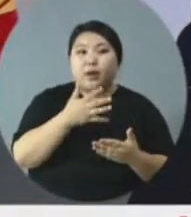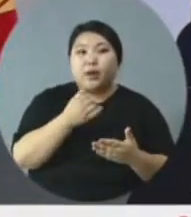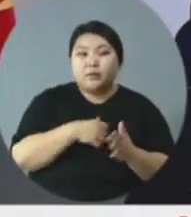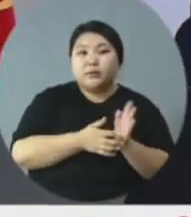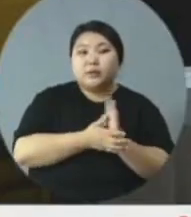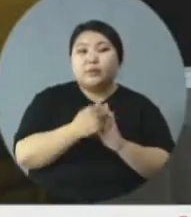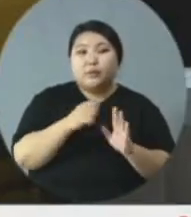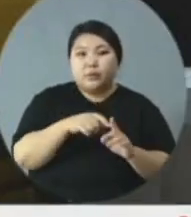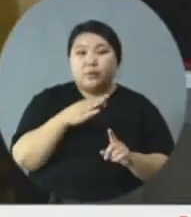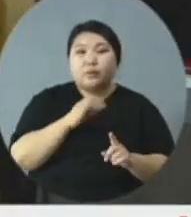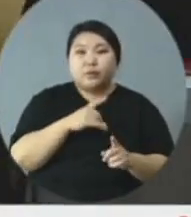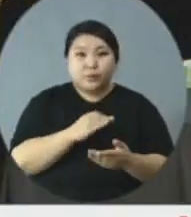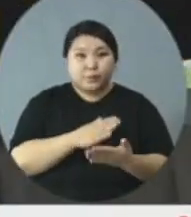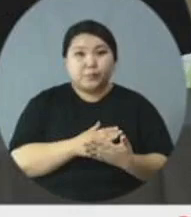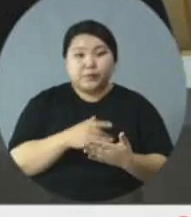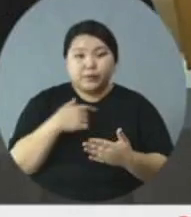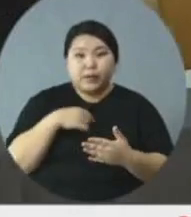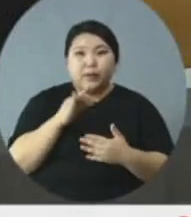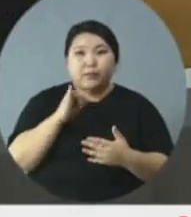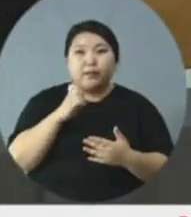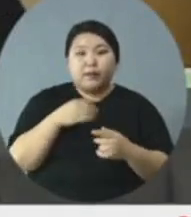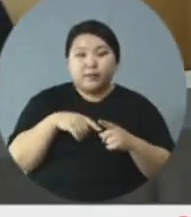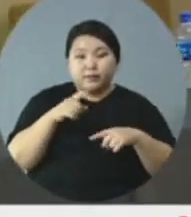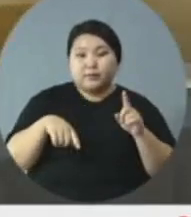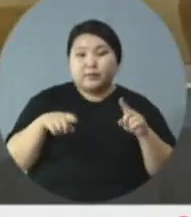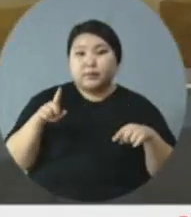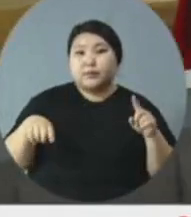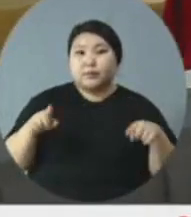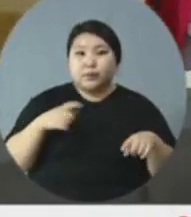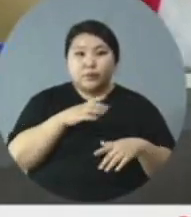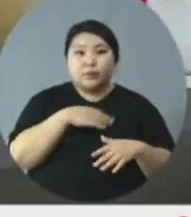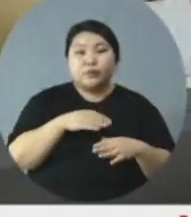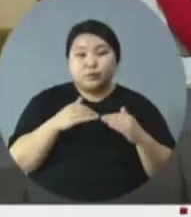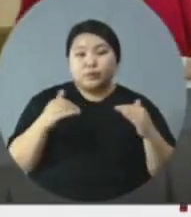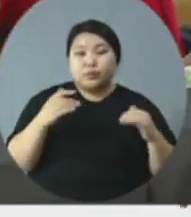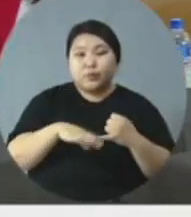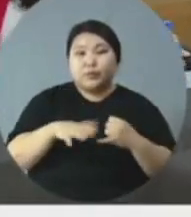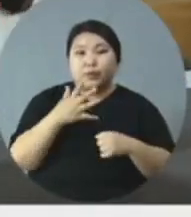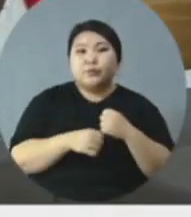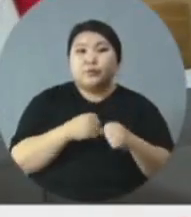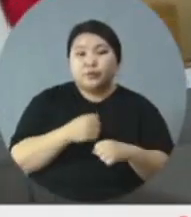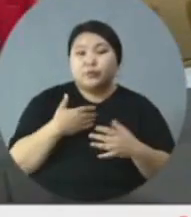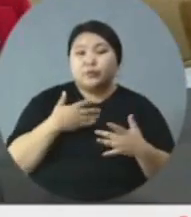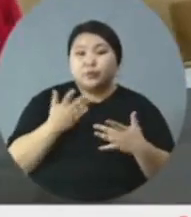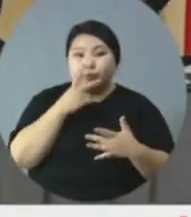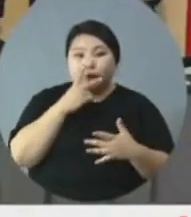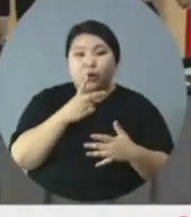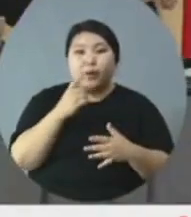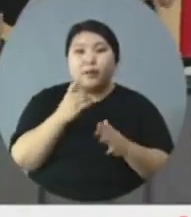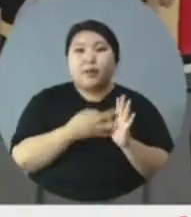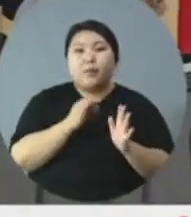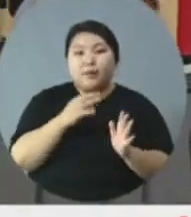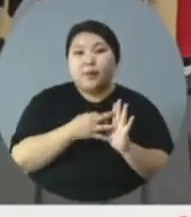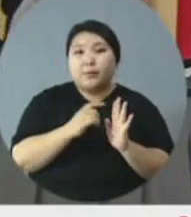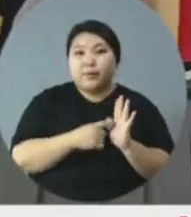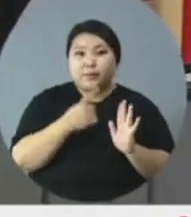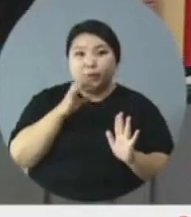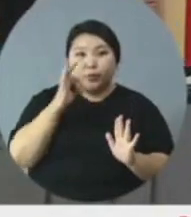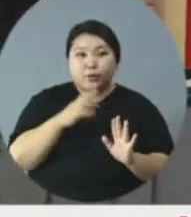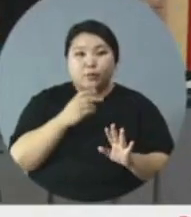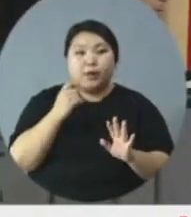авах чадвар үнэлтийг харуулдаг. Инфляцийн түвшин сүүлийн 5 жилийн дунджаар авч үзэхэд 2018 онд